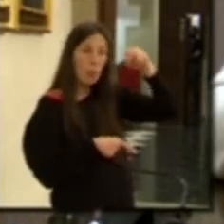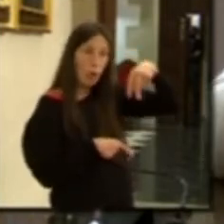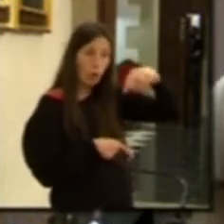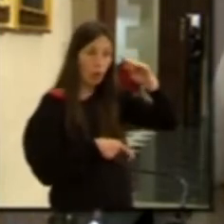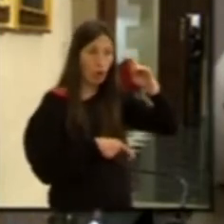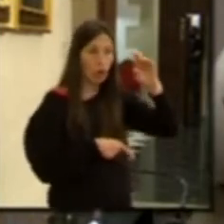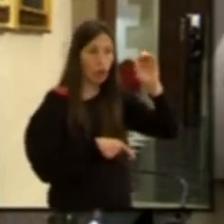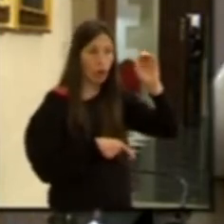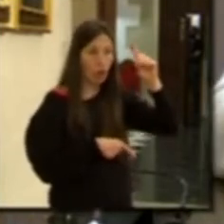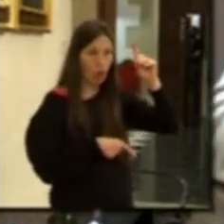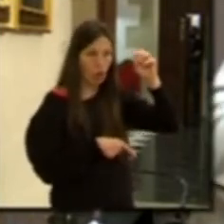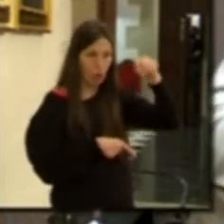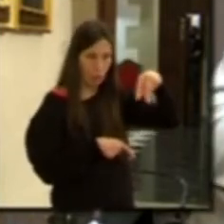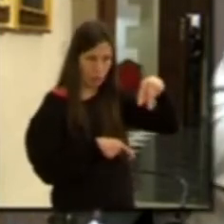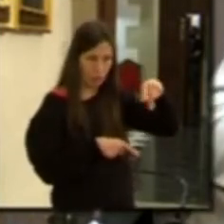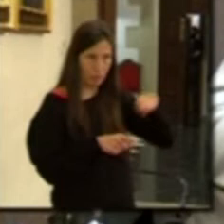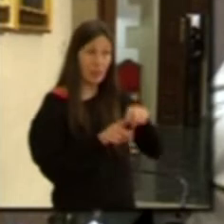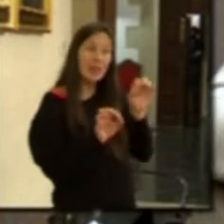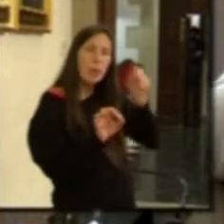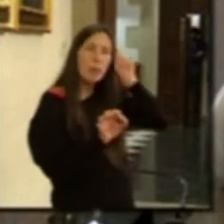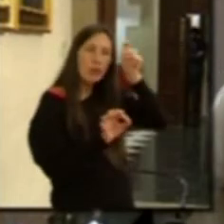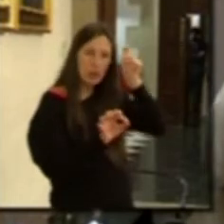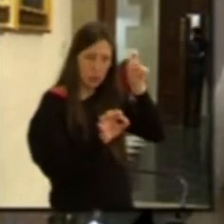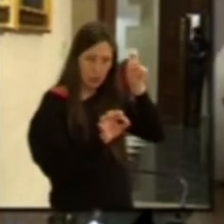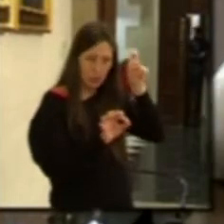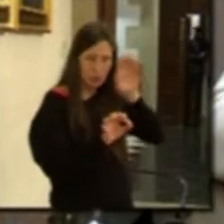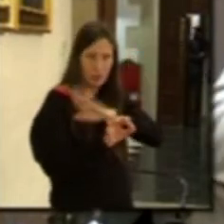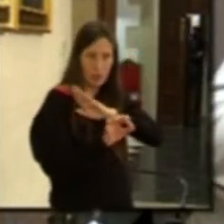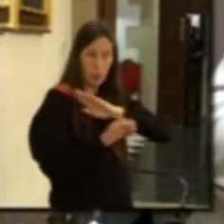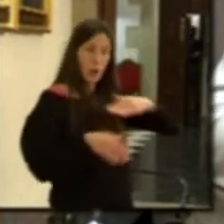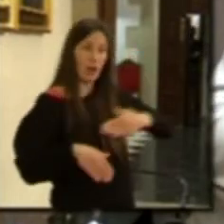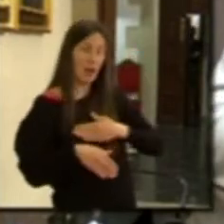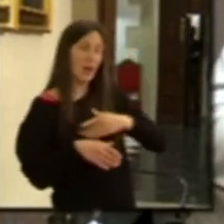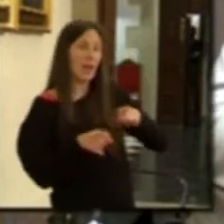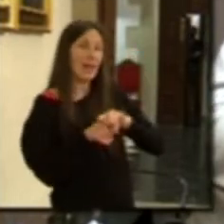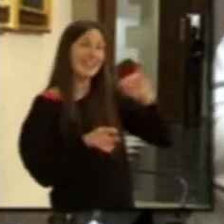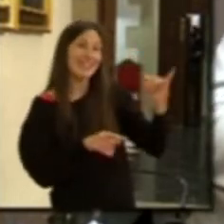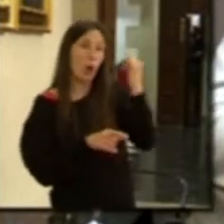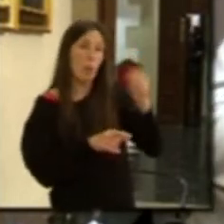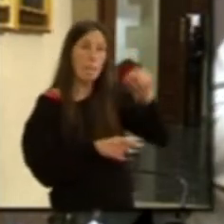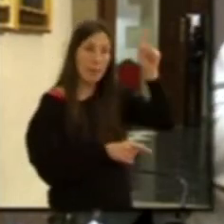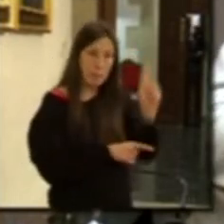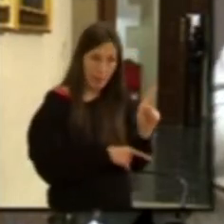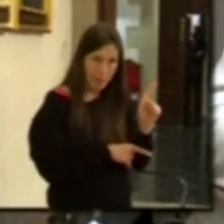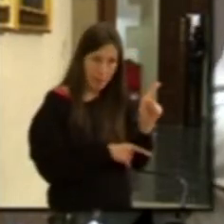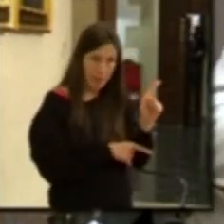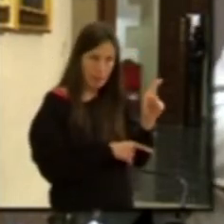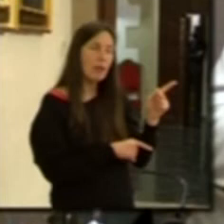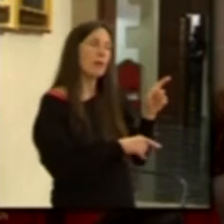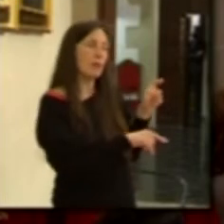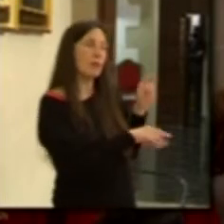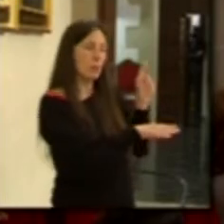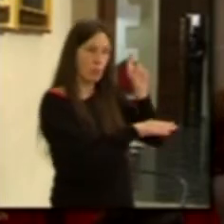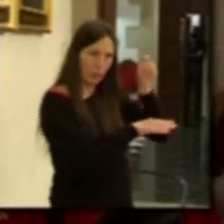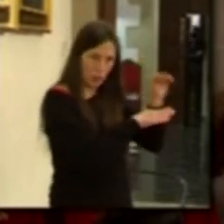doncs, com el mestre de Jaume I el Conqueridor, una mica per aquest valor educatiu que tenim a la ciutat. L'altra és la Carme Cellers, una